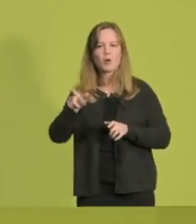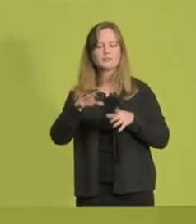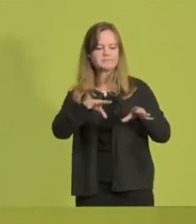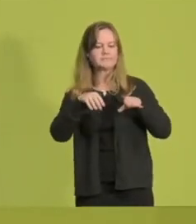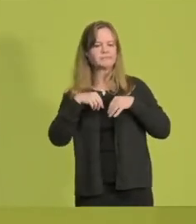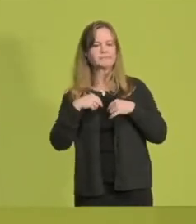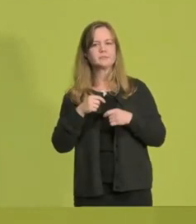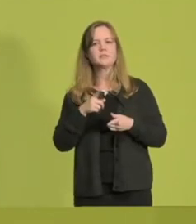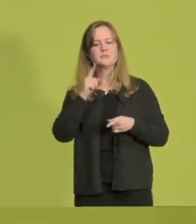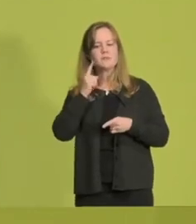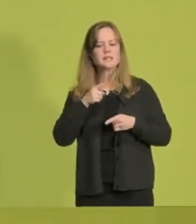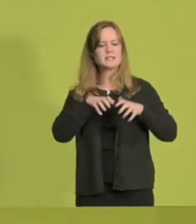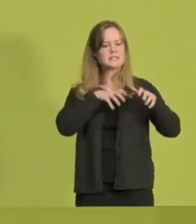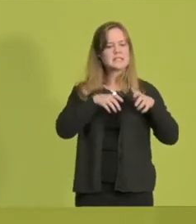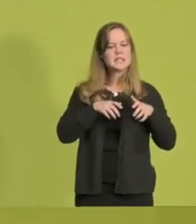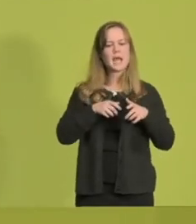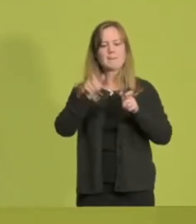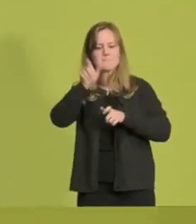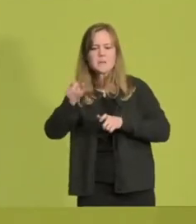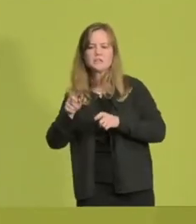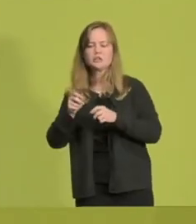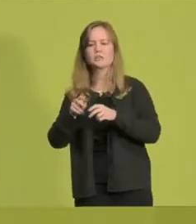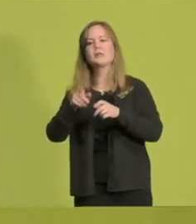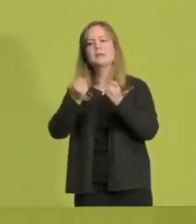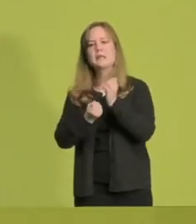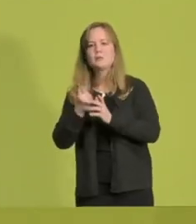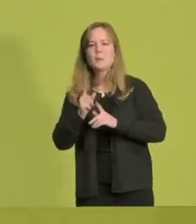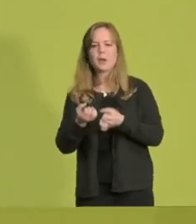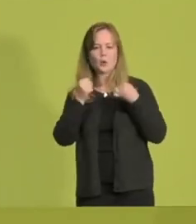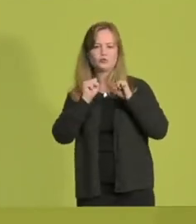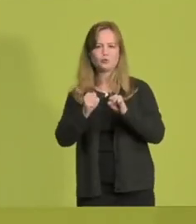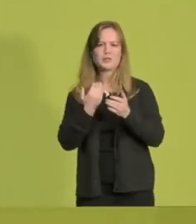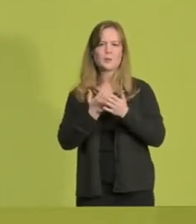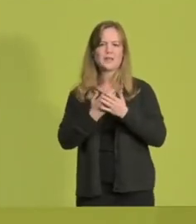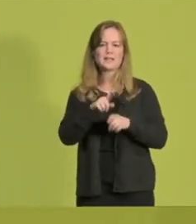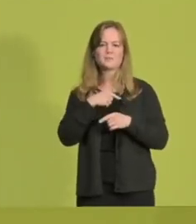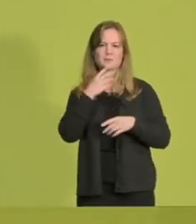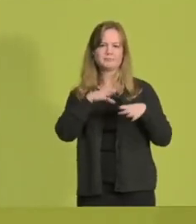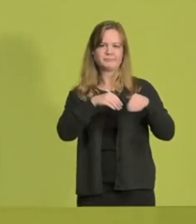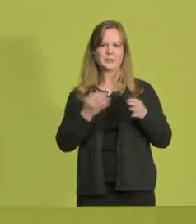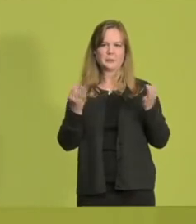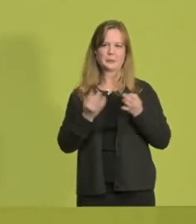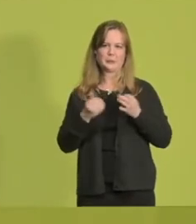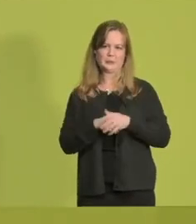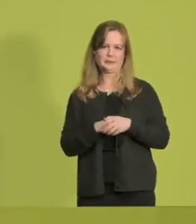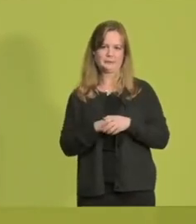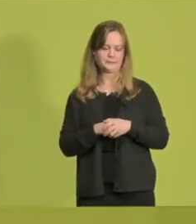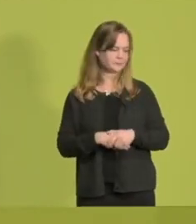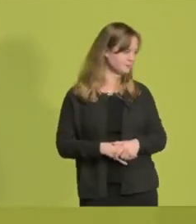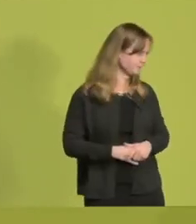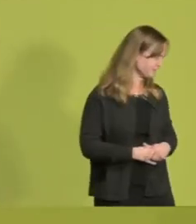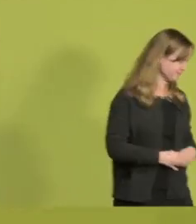wollen für Menschen, für Tiere, für die Natur. Und deshalb gehört sie in grüne Hände. Liebe Freundinnen und Freunde, ich bin